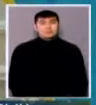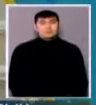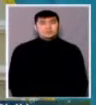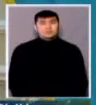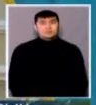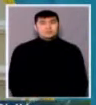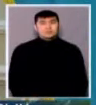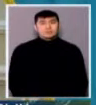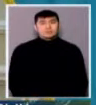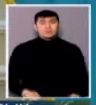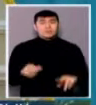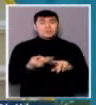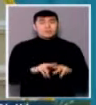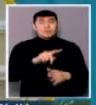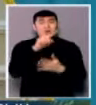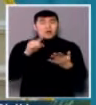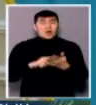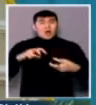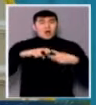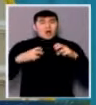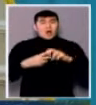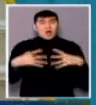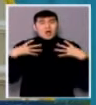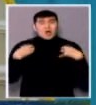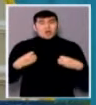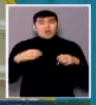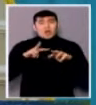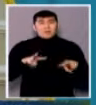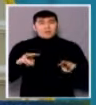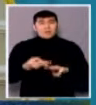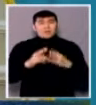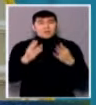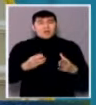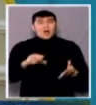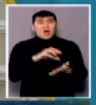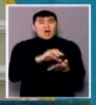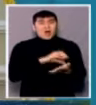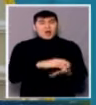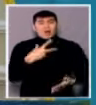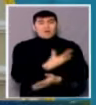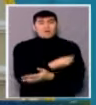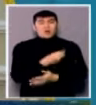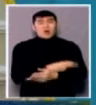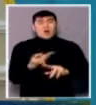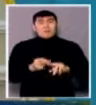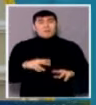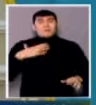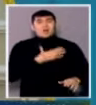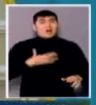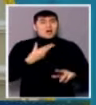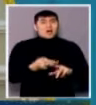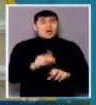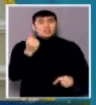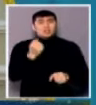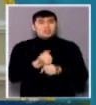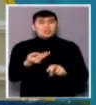очень серьезный вопрос. Бұл мәселе бойынша тек денсаулық сақтау министрі ғана емес, әкімдерде жалпыға ортақ вакцинация өте маңызды мәселе екенін ескеру керек.